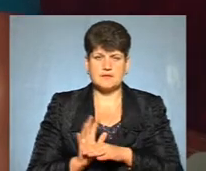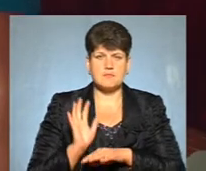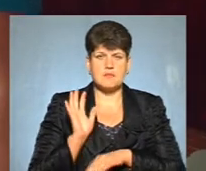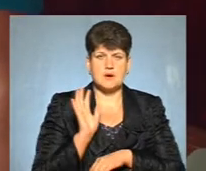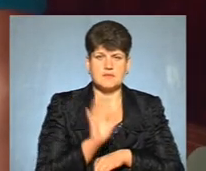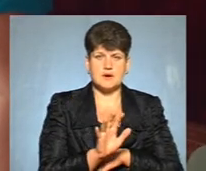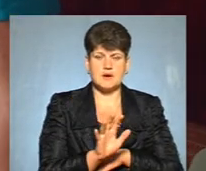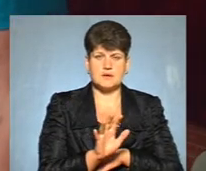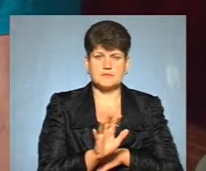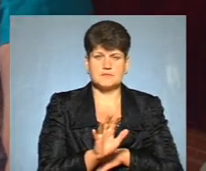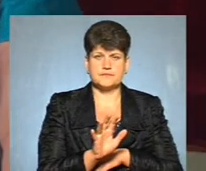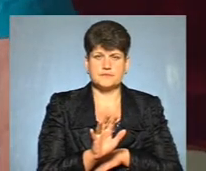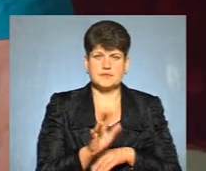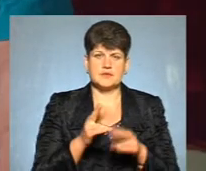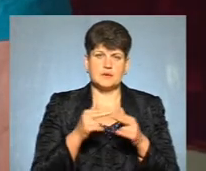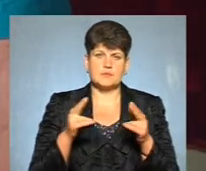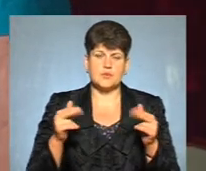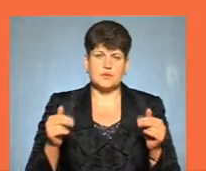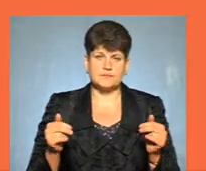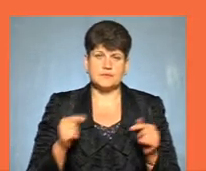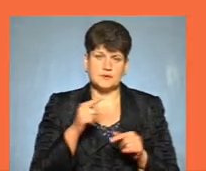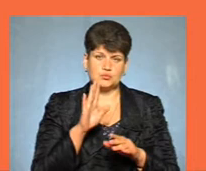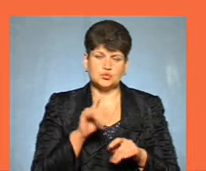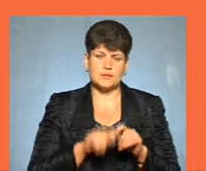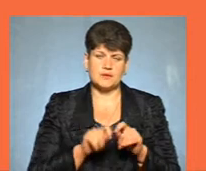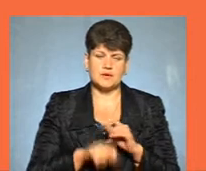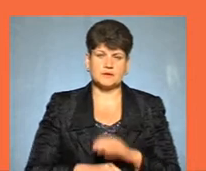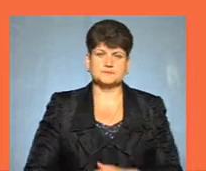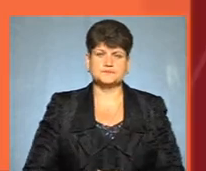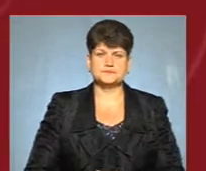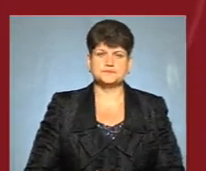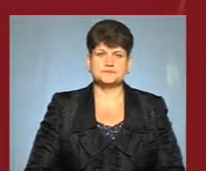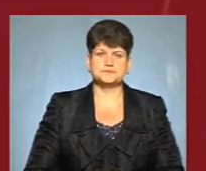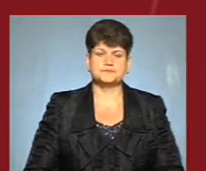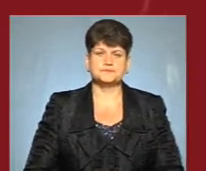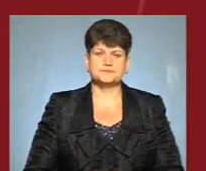в місто Дніпро. Будуть перевіряти.